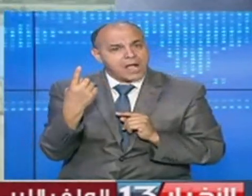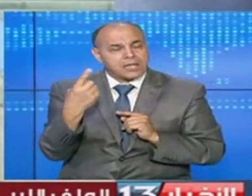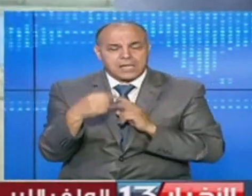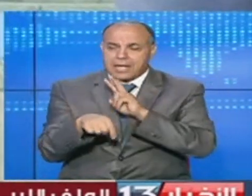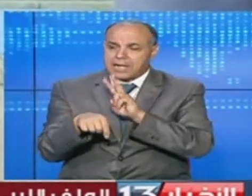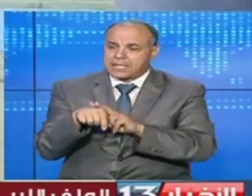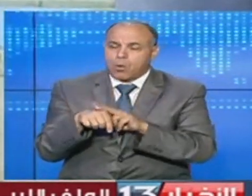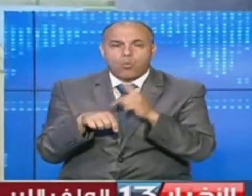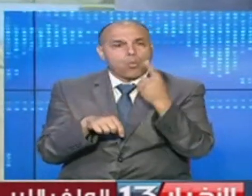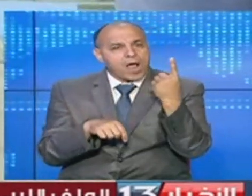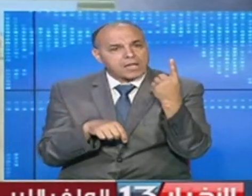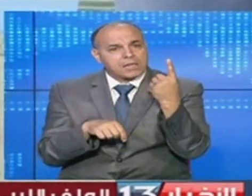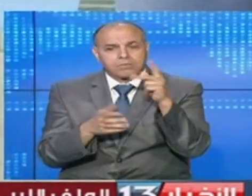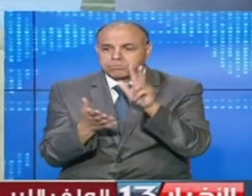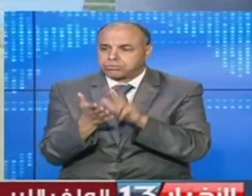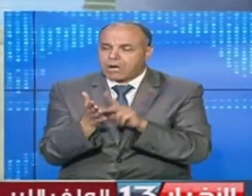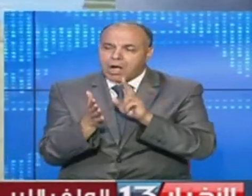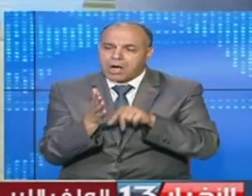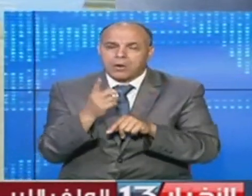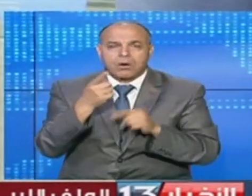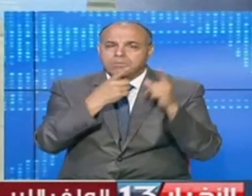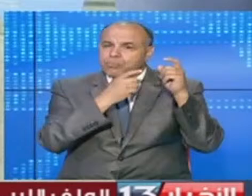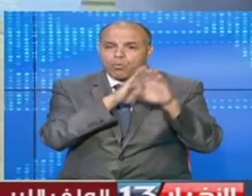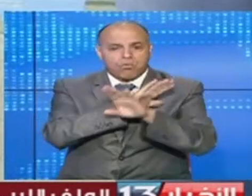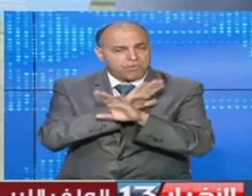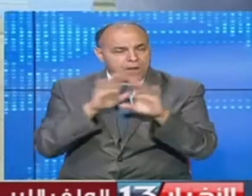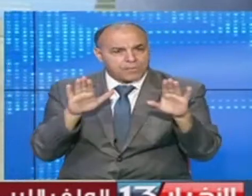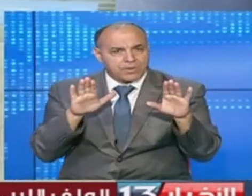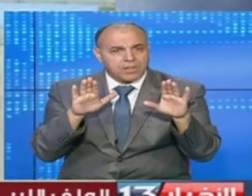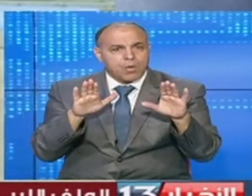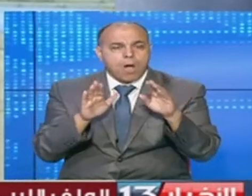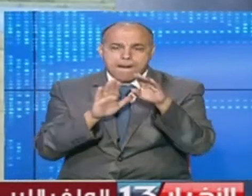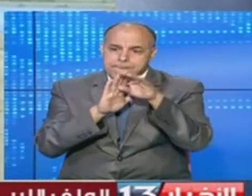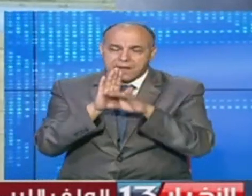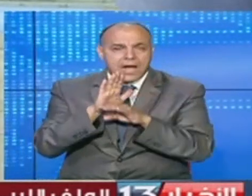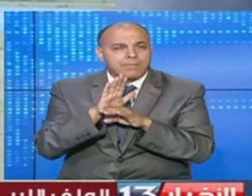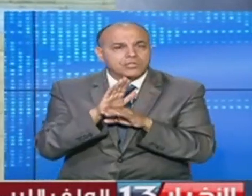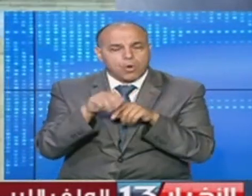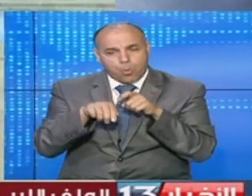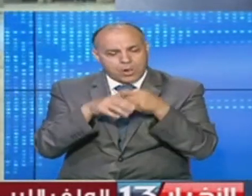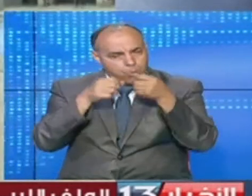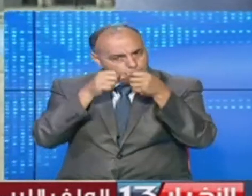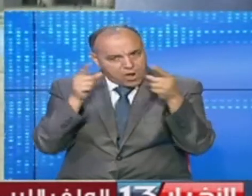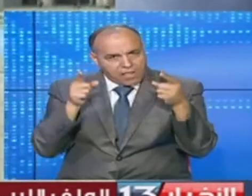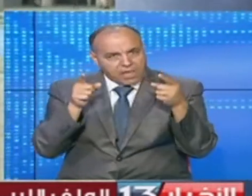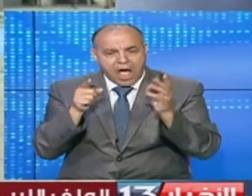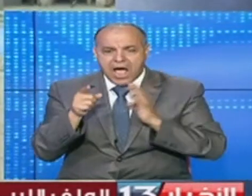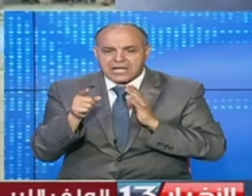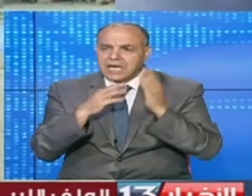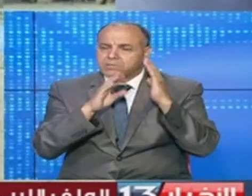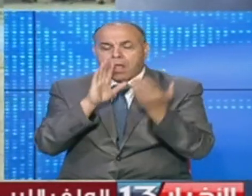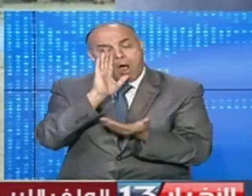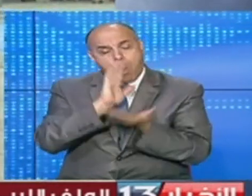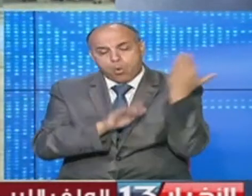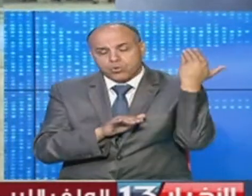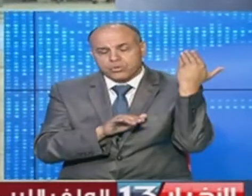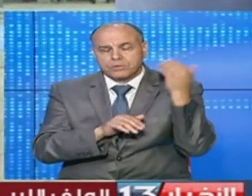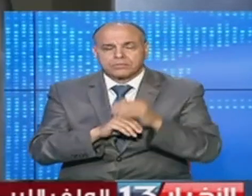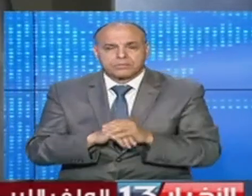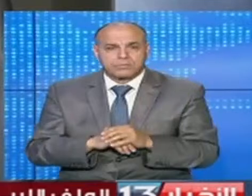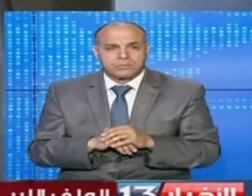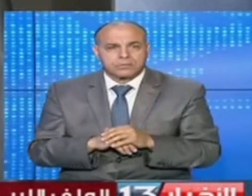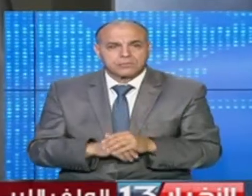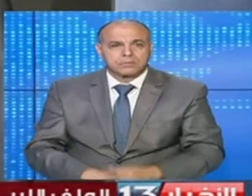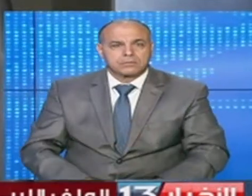قياده واحده وتفعيل قرار وقف اطلاق النار ووضع برنامج زمني واضح لانسحاب القوات الاجنبيه والمرتزقه